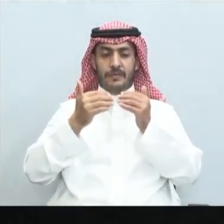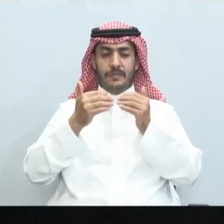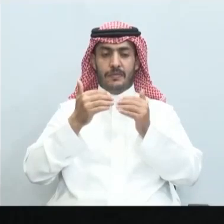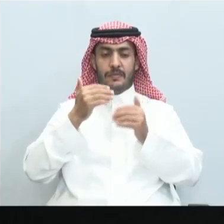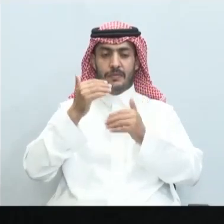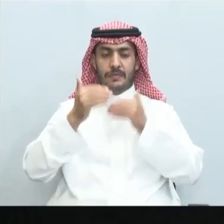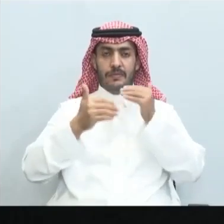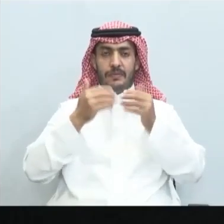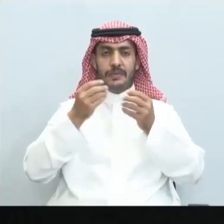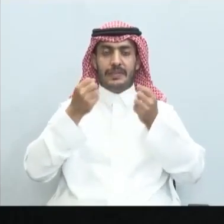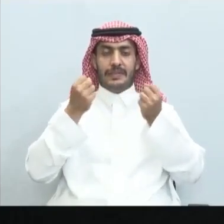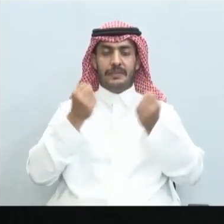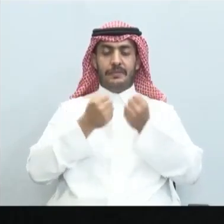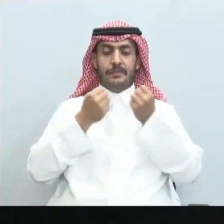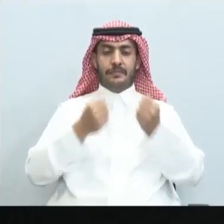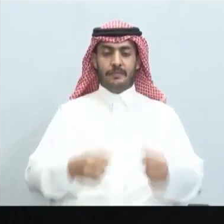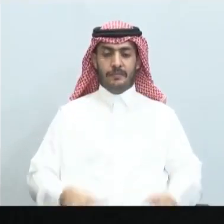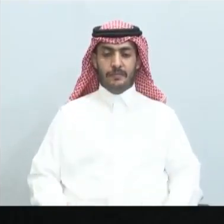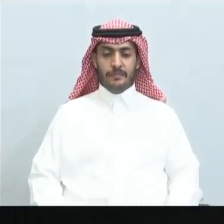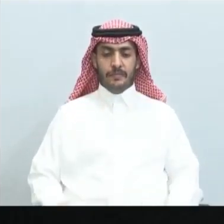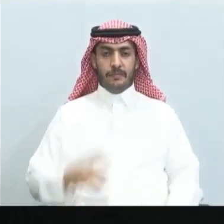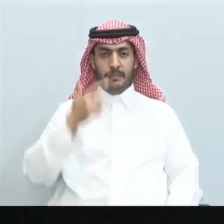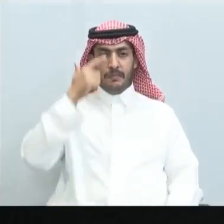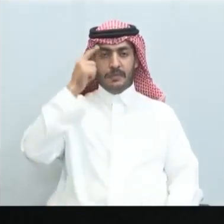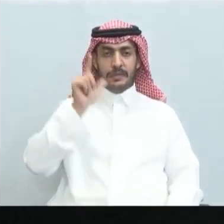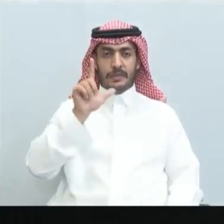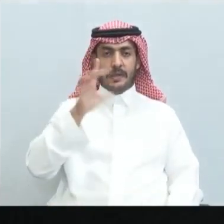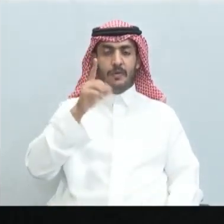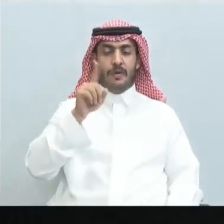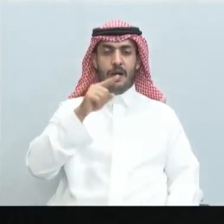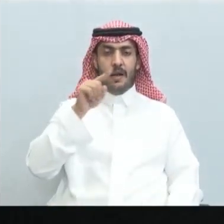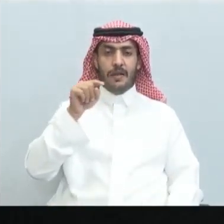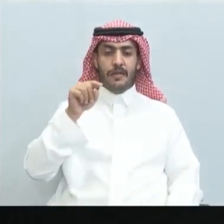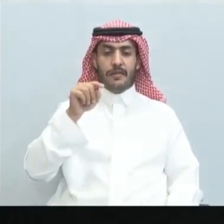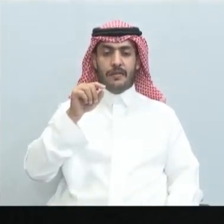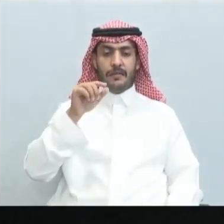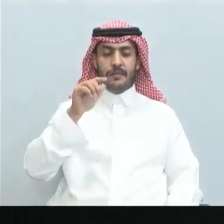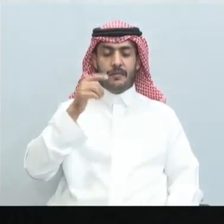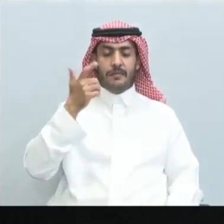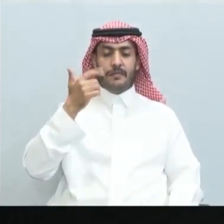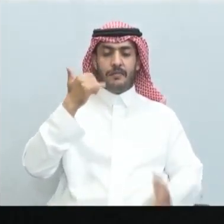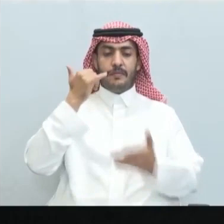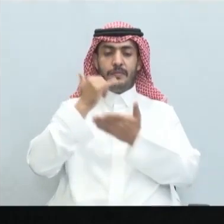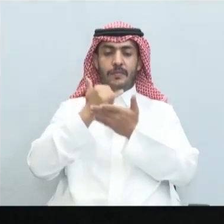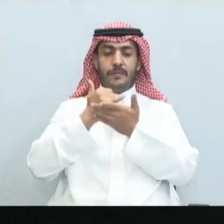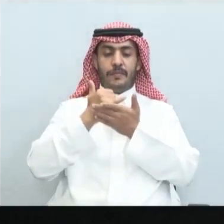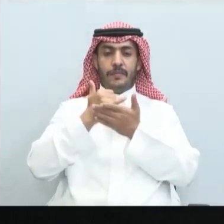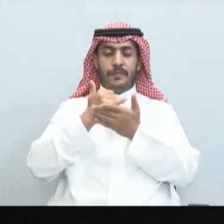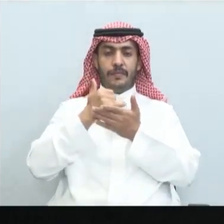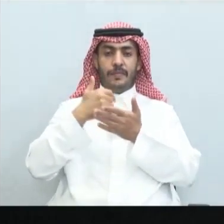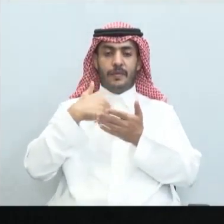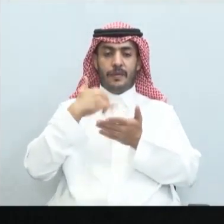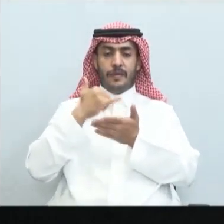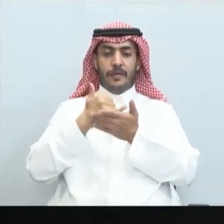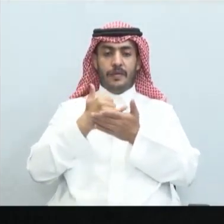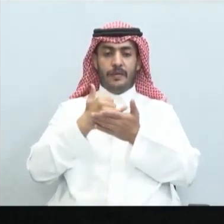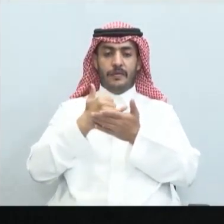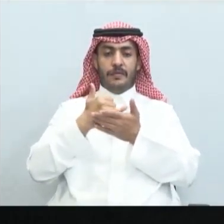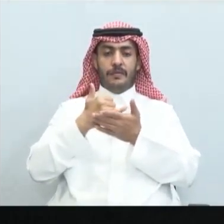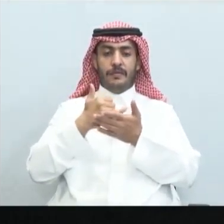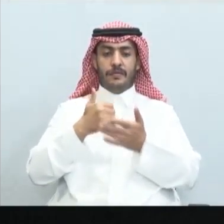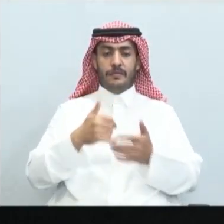قد يكون صوابا قد يكون خطا من الذي يحكم انا انتم